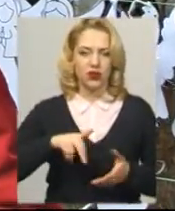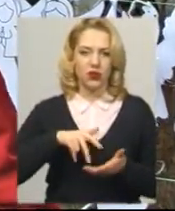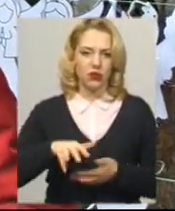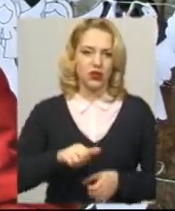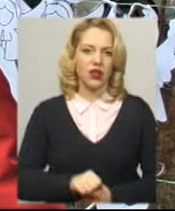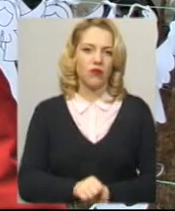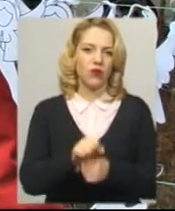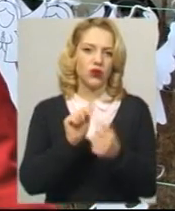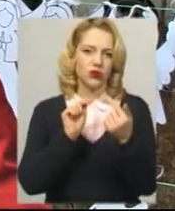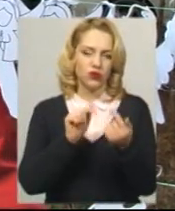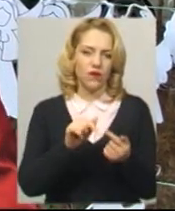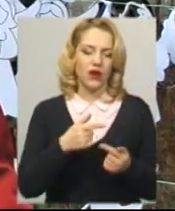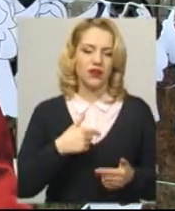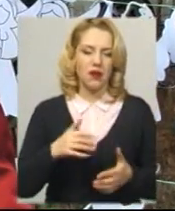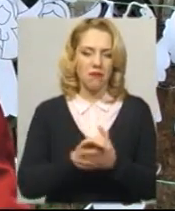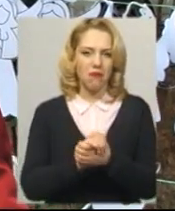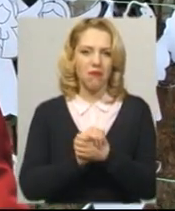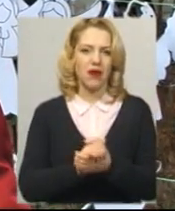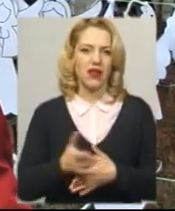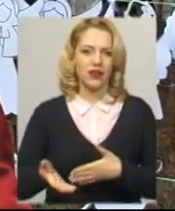мирним мітингом на